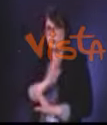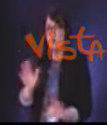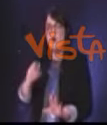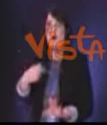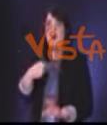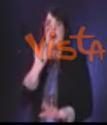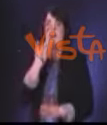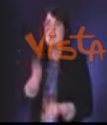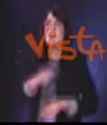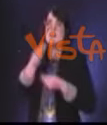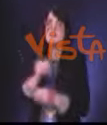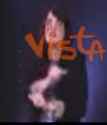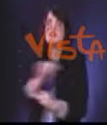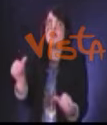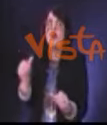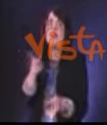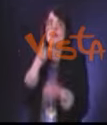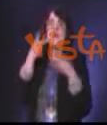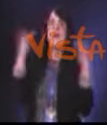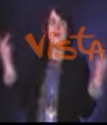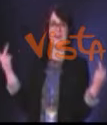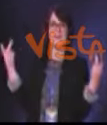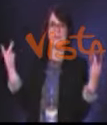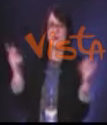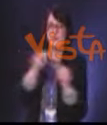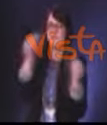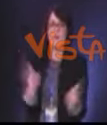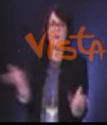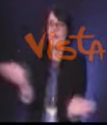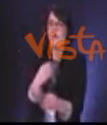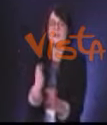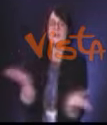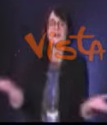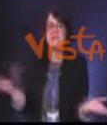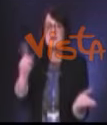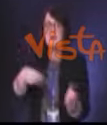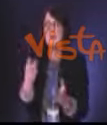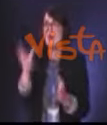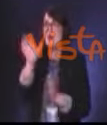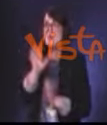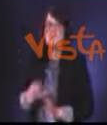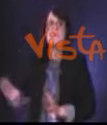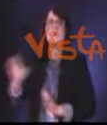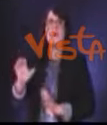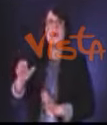portare solo un sorriso dovunque, in qualunque modo, anche nei posti più seri.